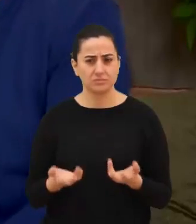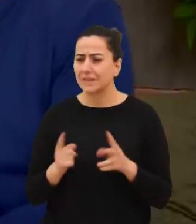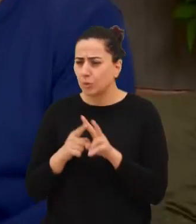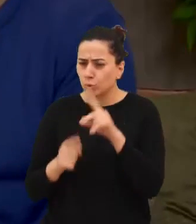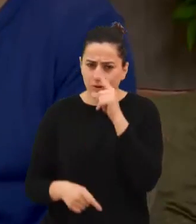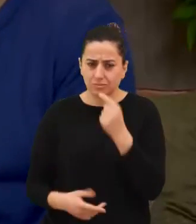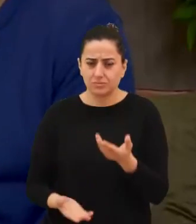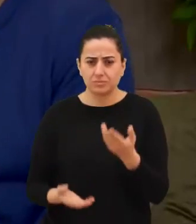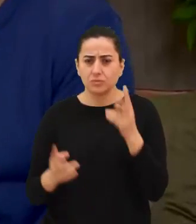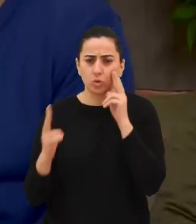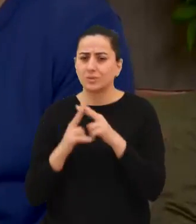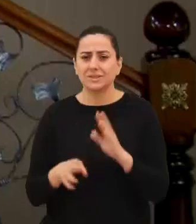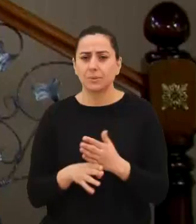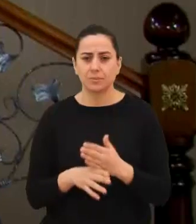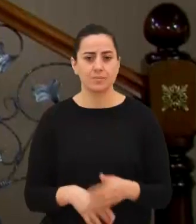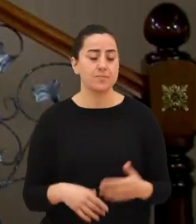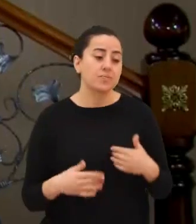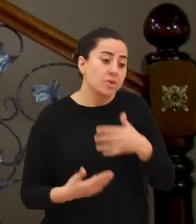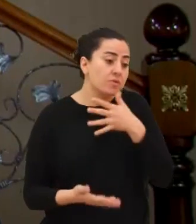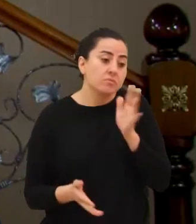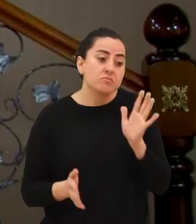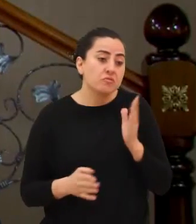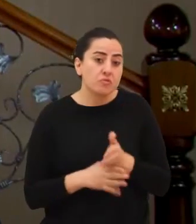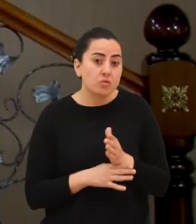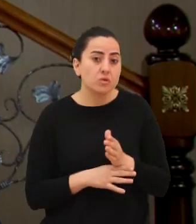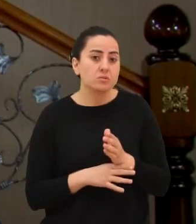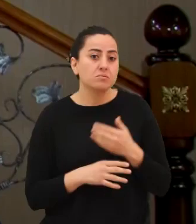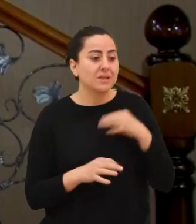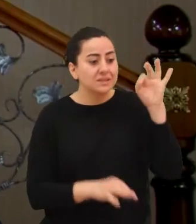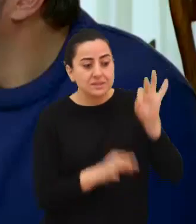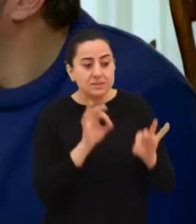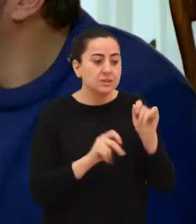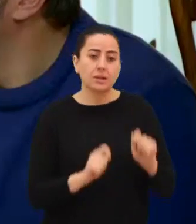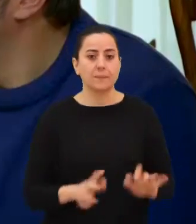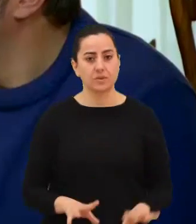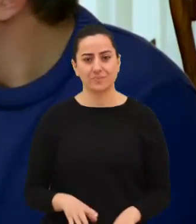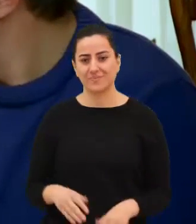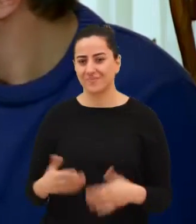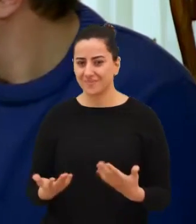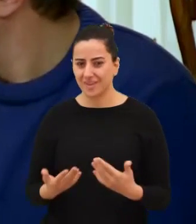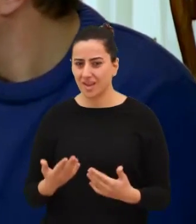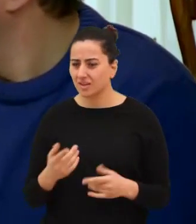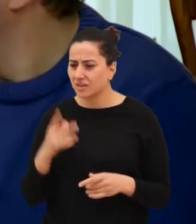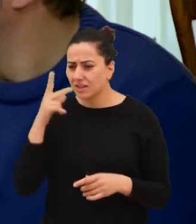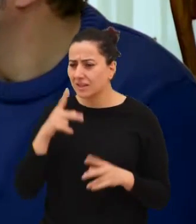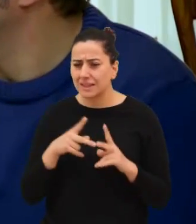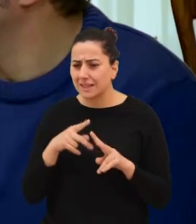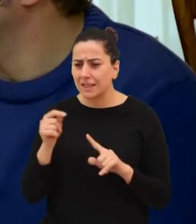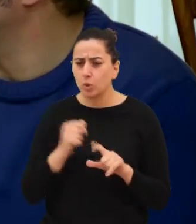Nilgün Hanım kim, ne için görüşmek istiyormuş? Vallahi ben de bilmiyorum. GPT'sine bakmadım yani. Hayatım, kim bu Nilgün